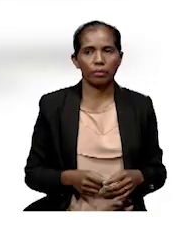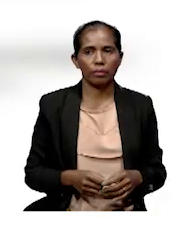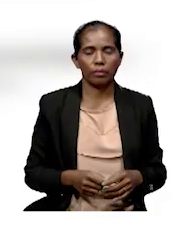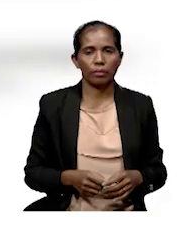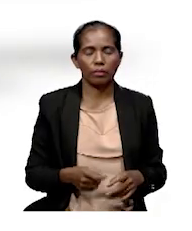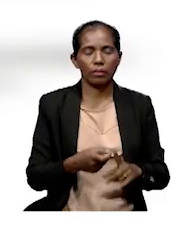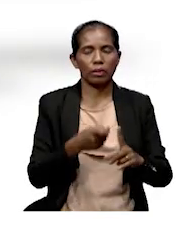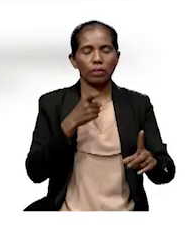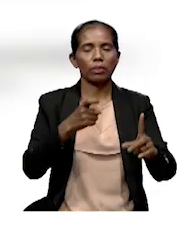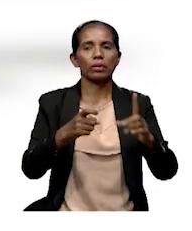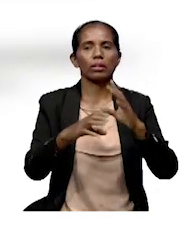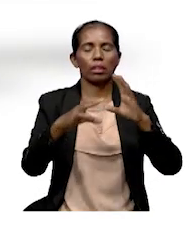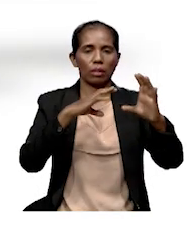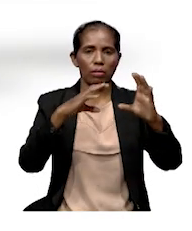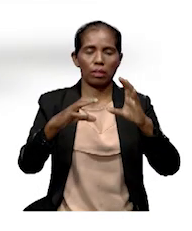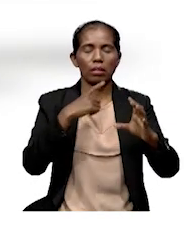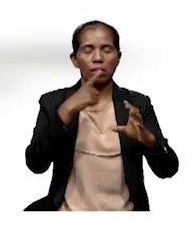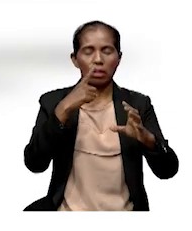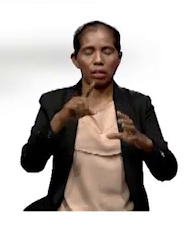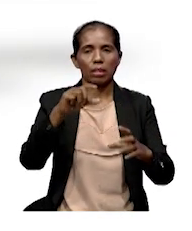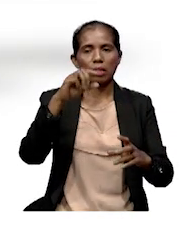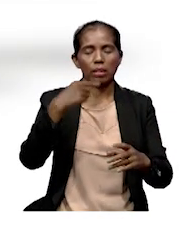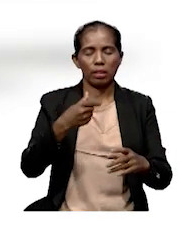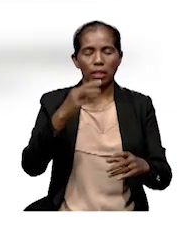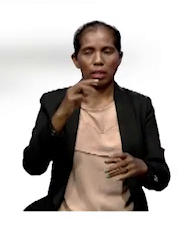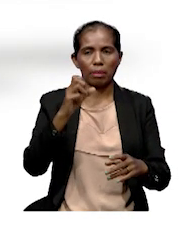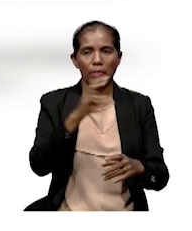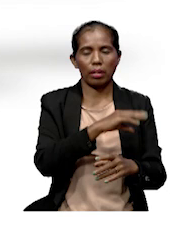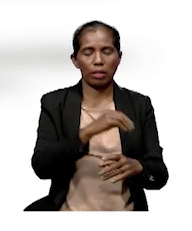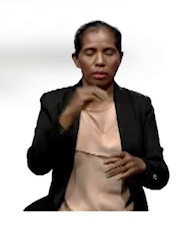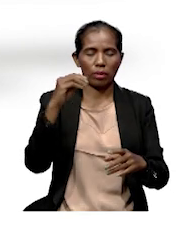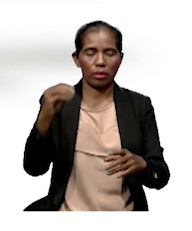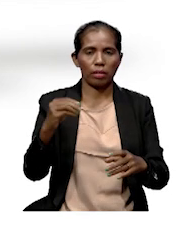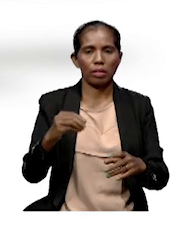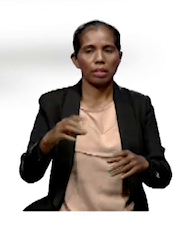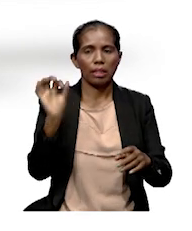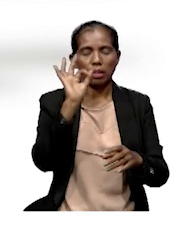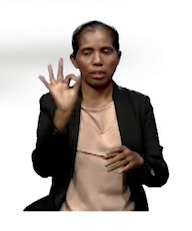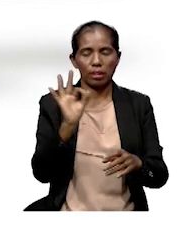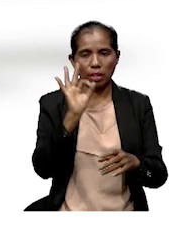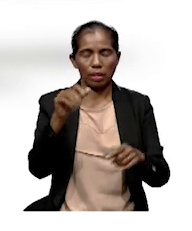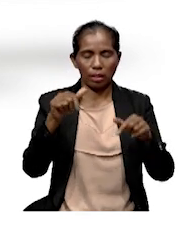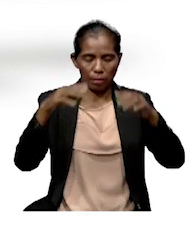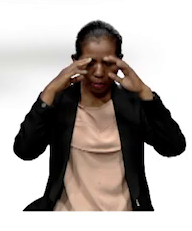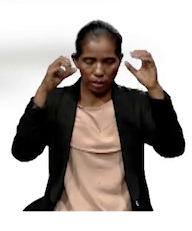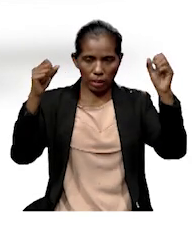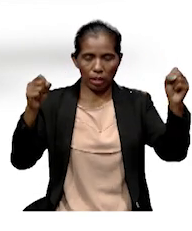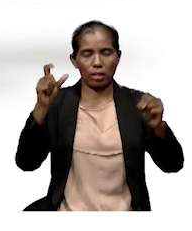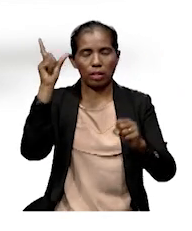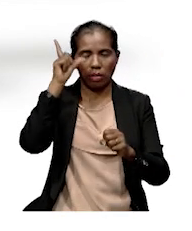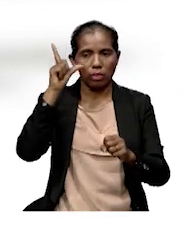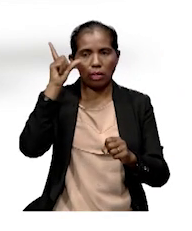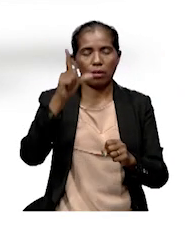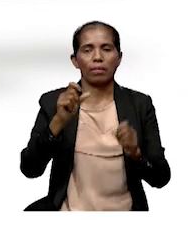Liu husi komunikado ba imprensa na BGM na sexta husi media palacio presidencial ia sexta ne, Presidente Republika Francisco